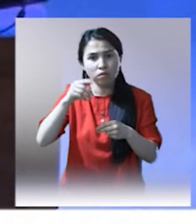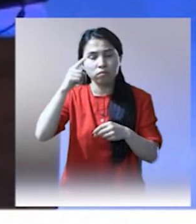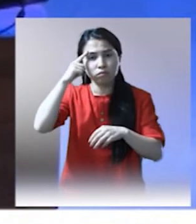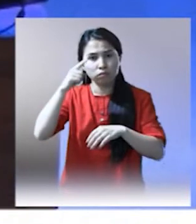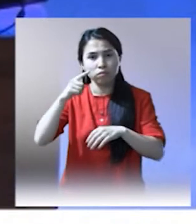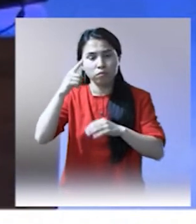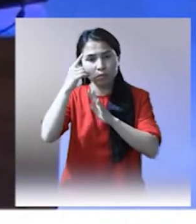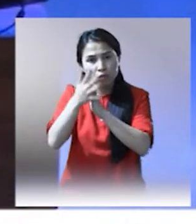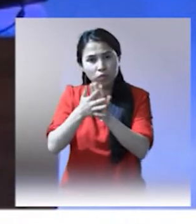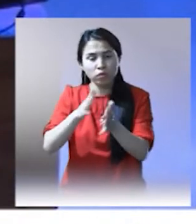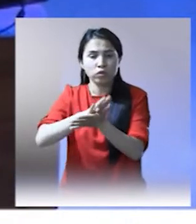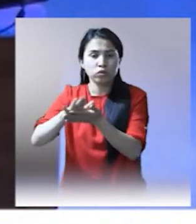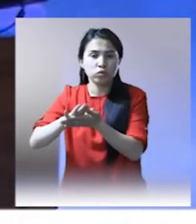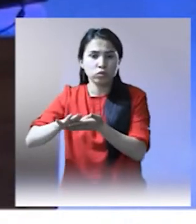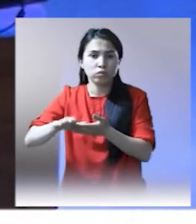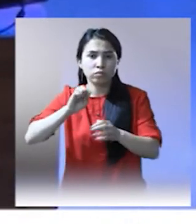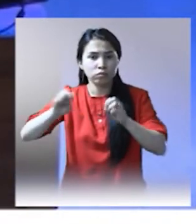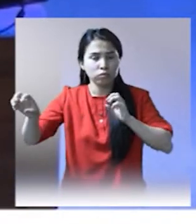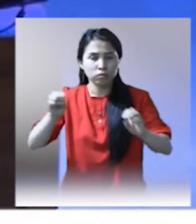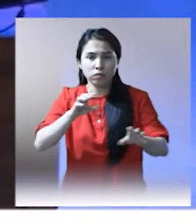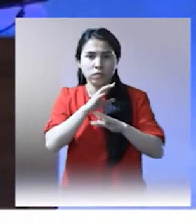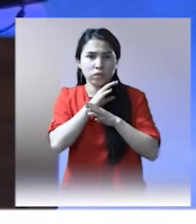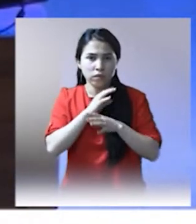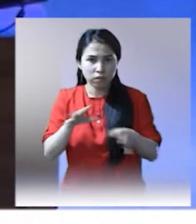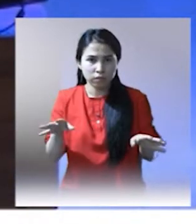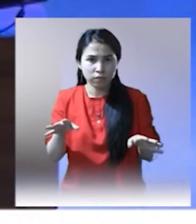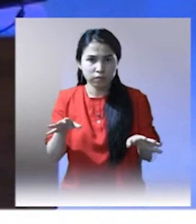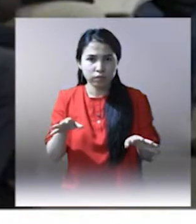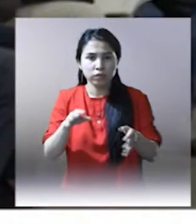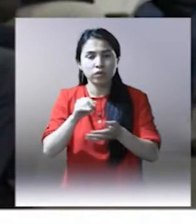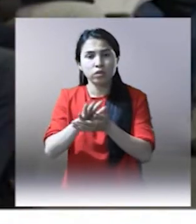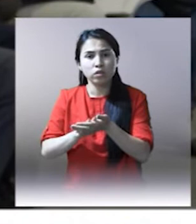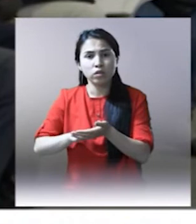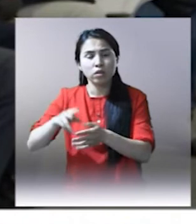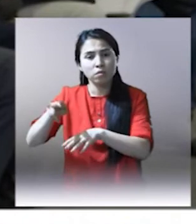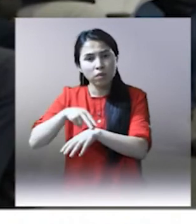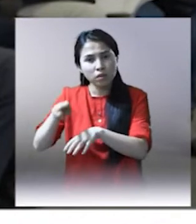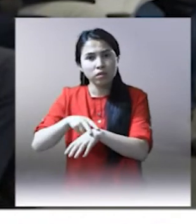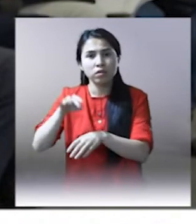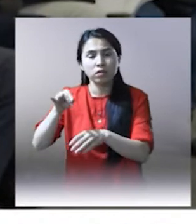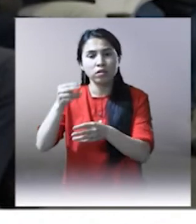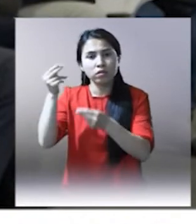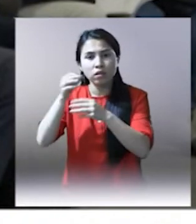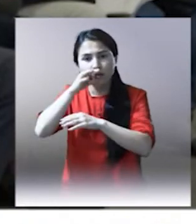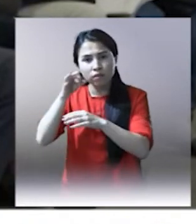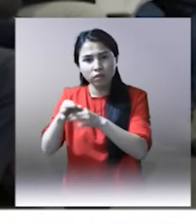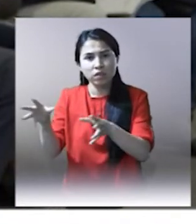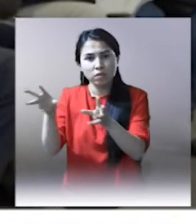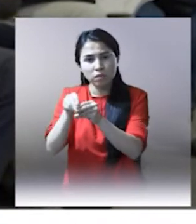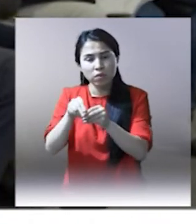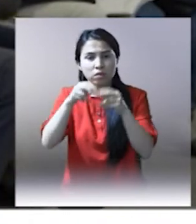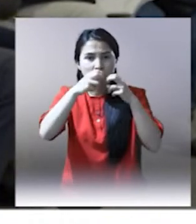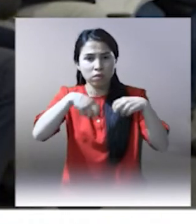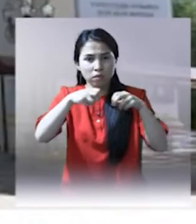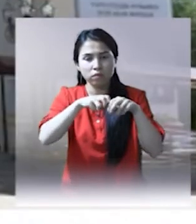соңында халық ұсыныстарын түртіп алған қала әкімі Тараздың көркеюі үшін серіктестер және учаскелік полицейлер мен халықты бір байланыста